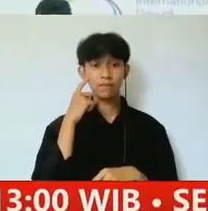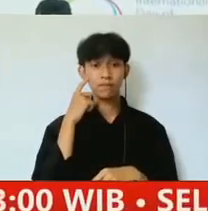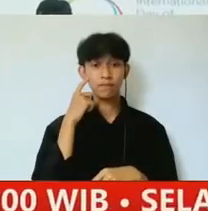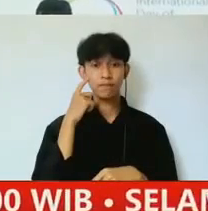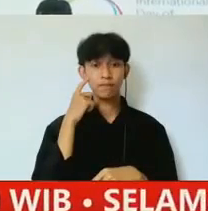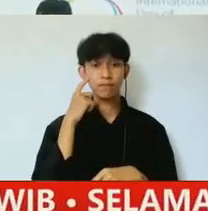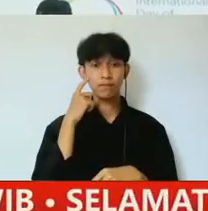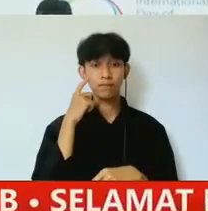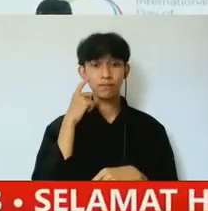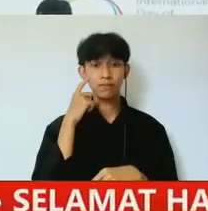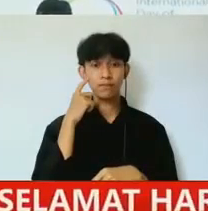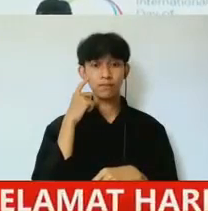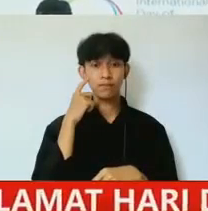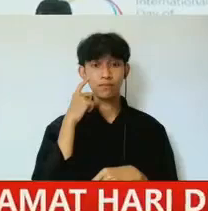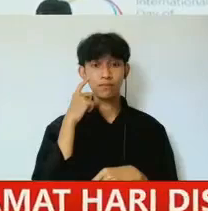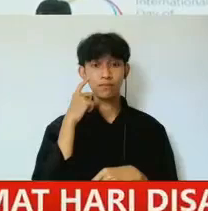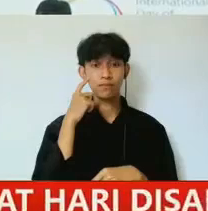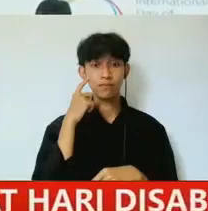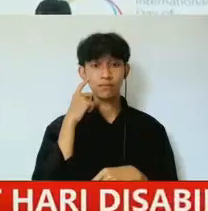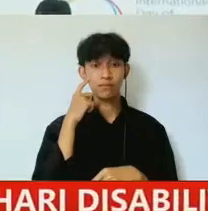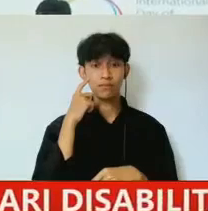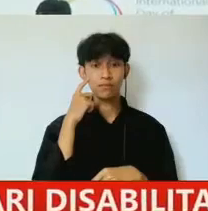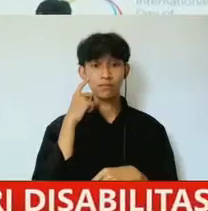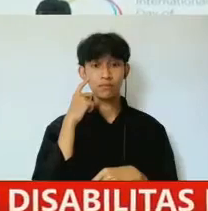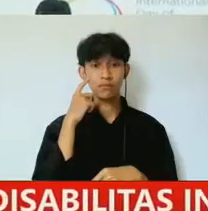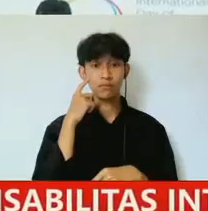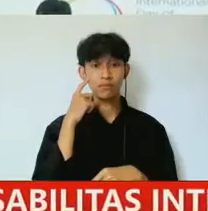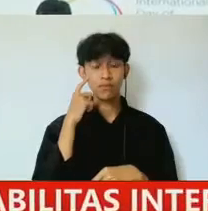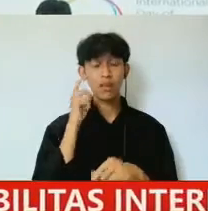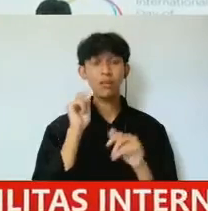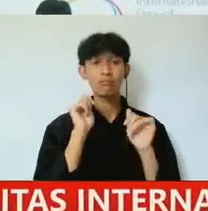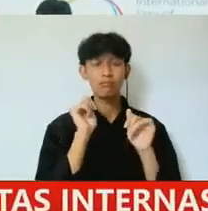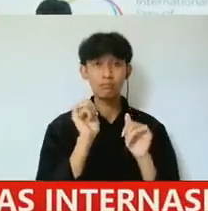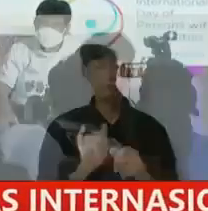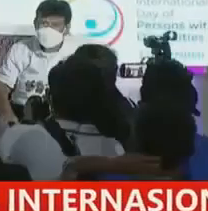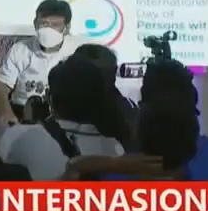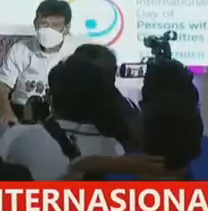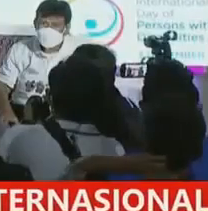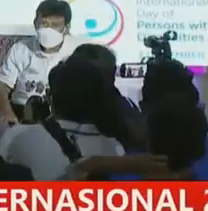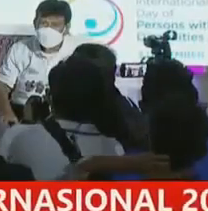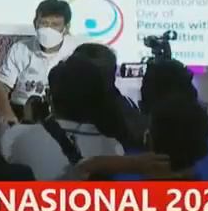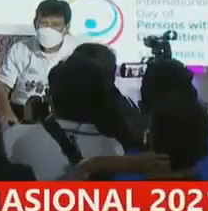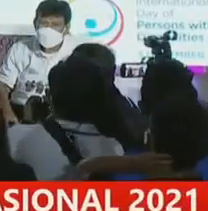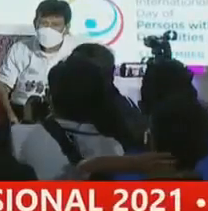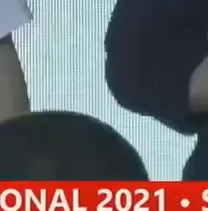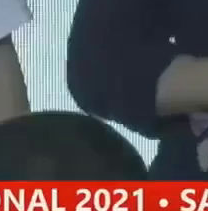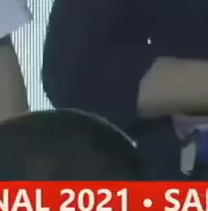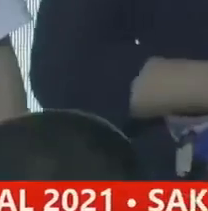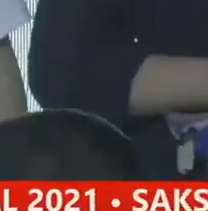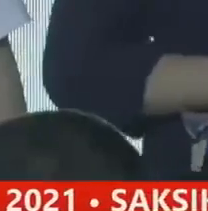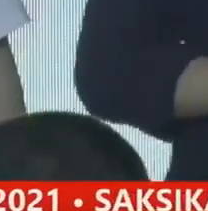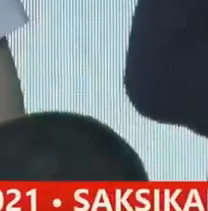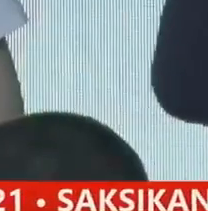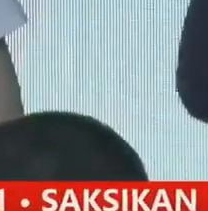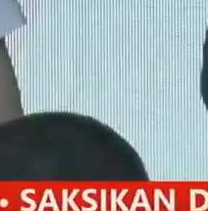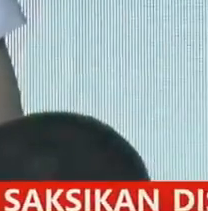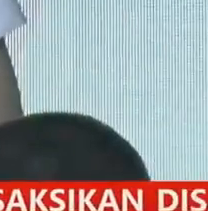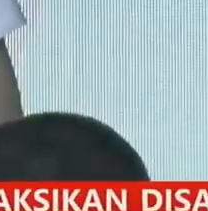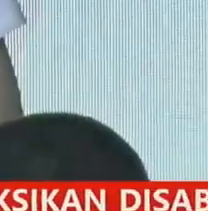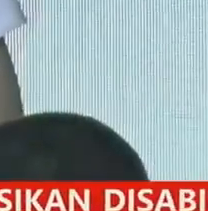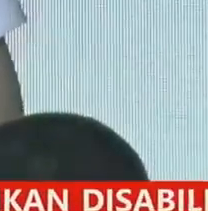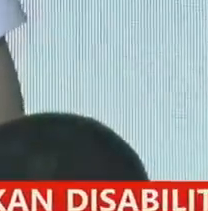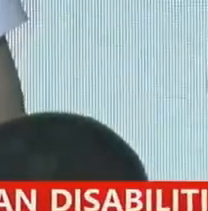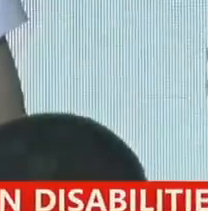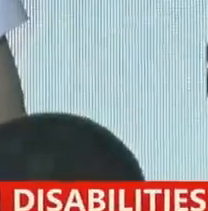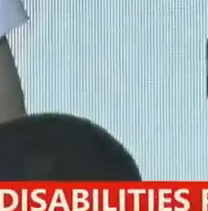Haru tidak memang menggunakan alat bantu dengar, tapi tidak untuk kemudian dipaksa untuk berbicara.